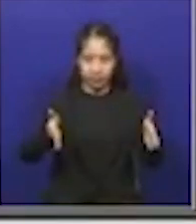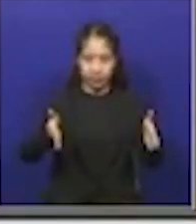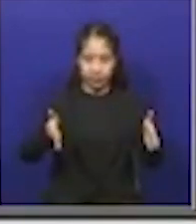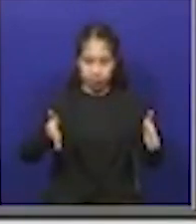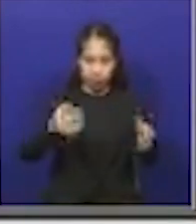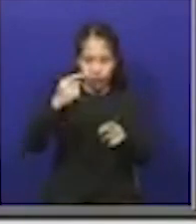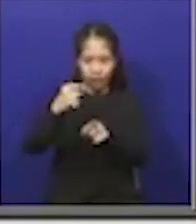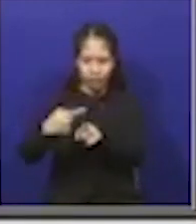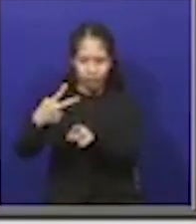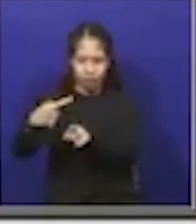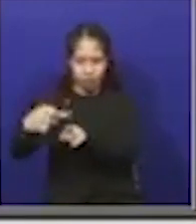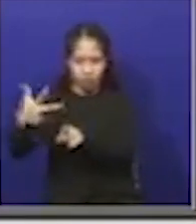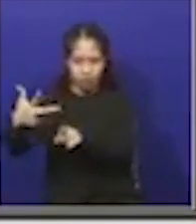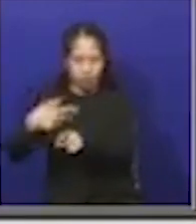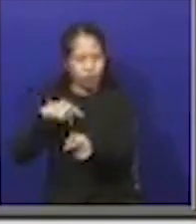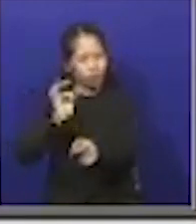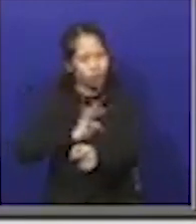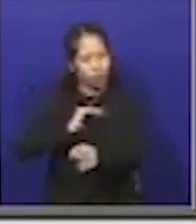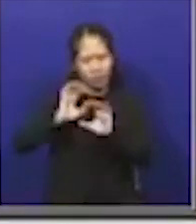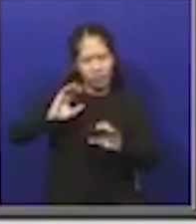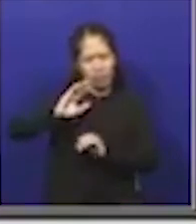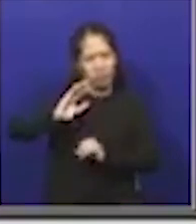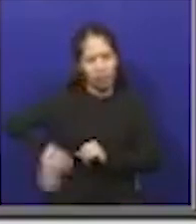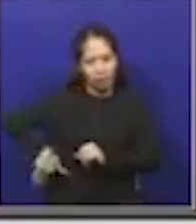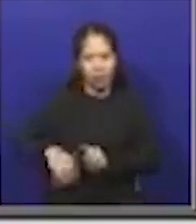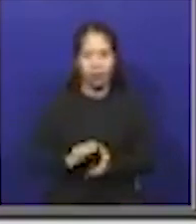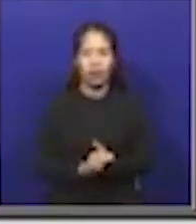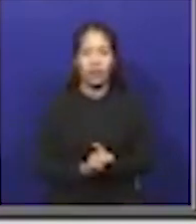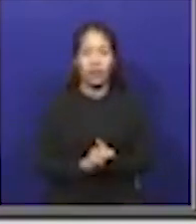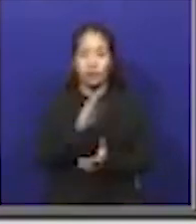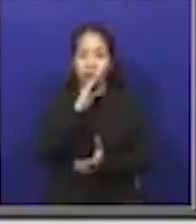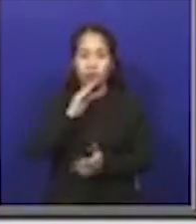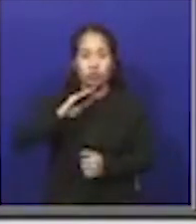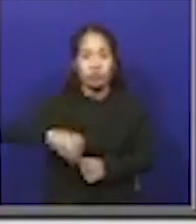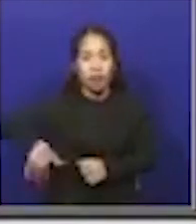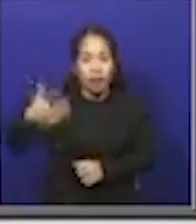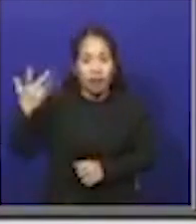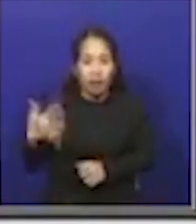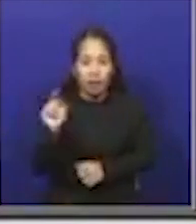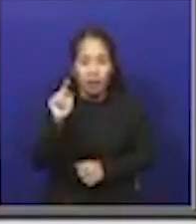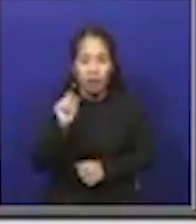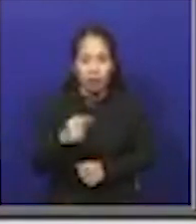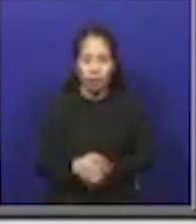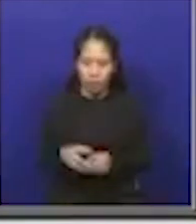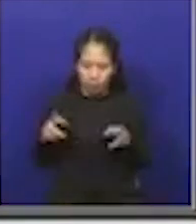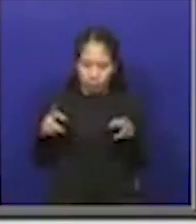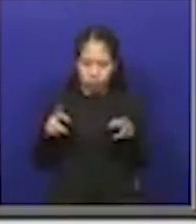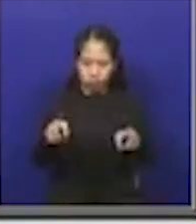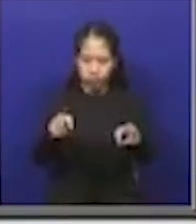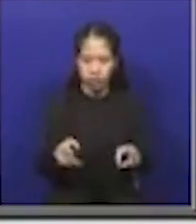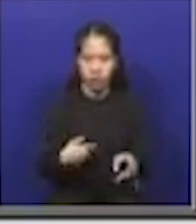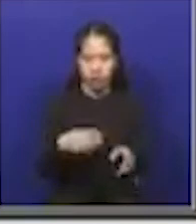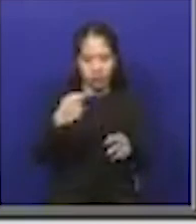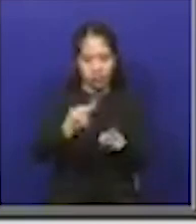กุมภาต่อมีนาท่านช้าพอช้าปุ๊บเนี่ยแล้วพอมาบล็อกตัดคนอีก2